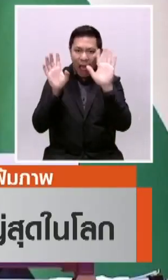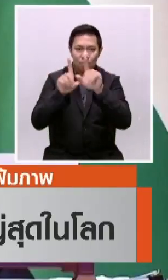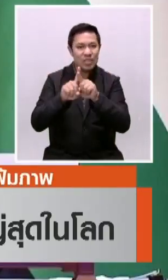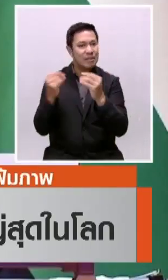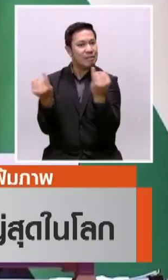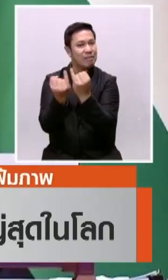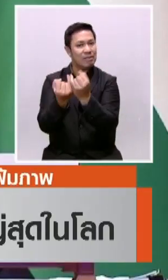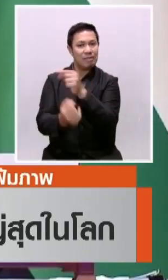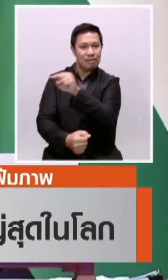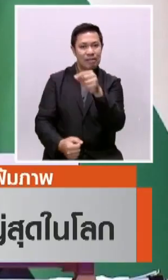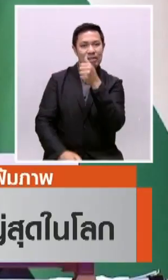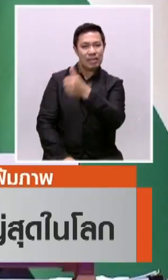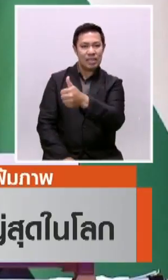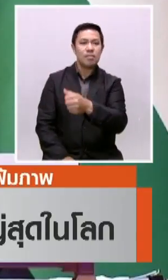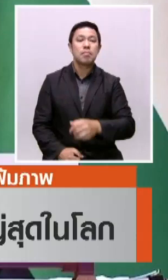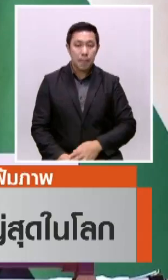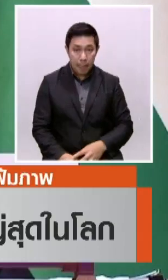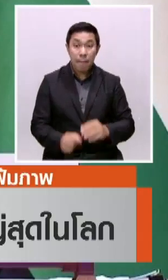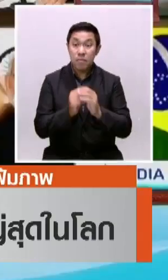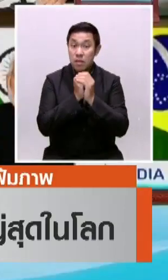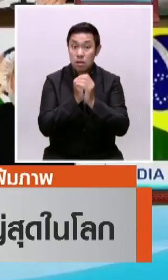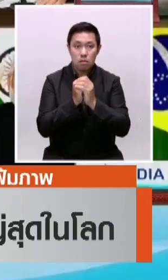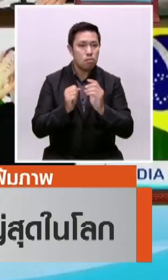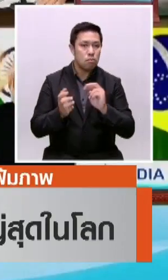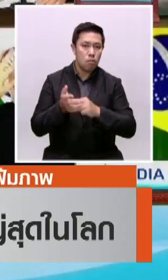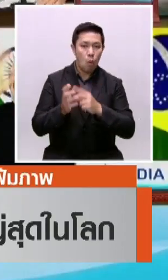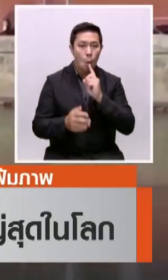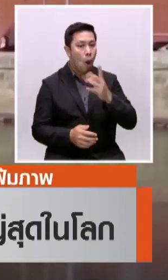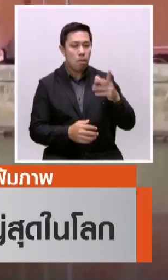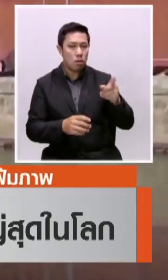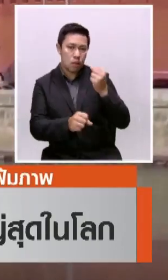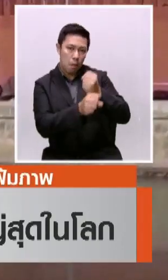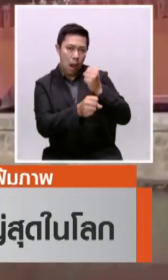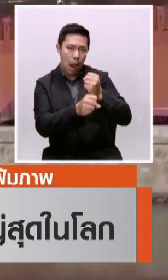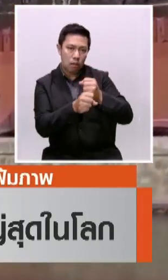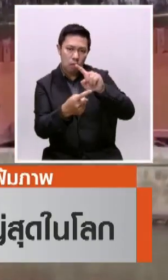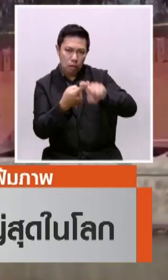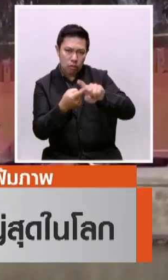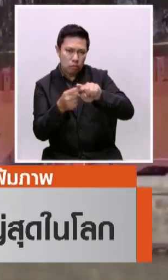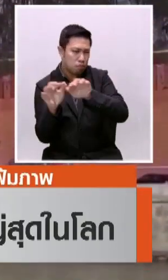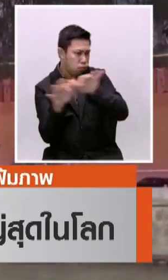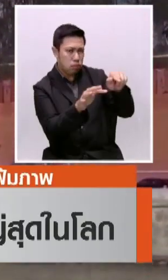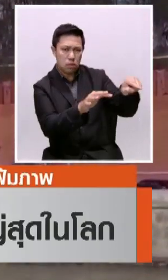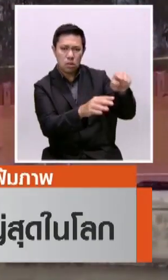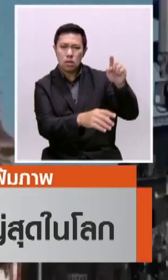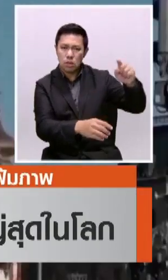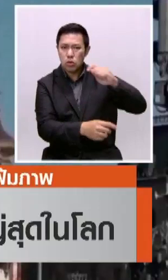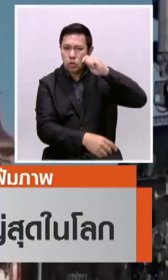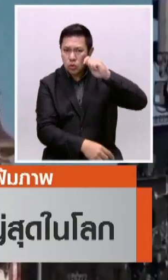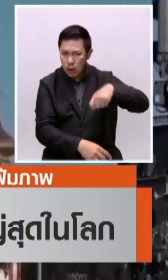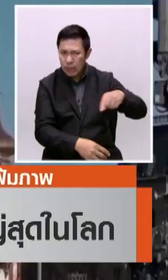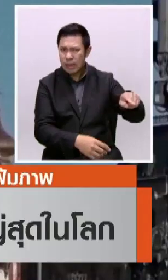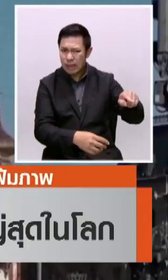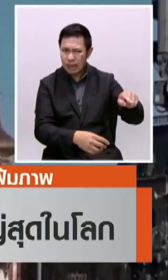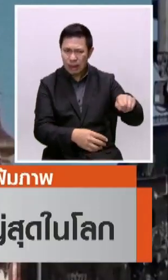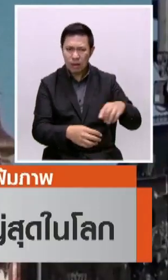ใกล้ชิดกันมากกว่าที่เคยเป็นมาและจีนก็ไม่ยอมประณามปฏิบัติการรัสเซียในยูเครนและจีนยังกล่าวถึงนาโต้